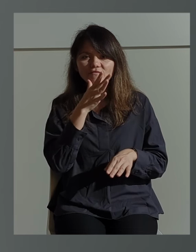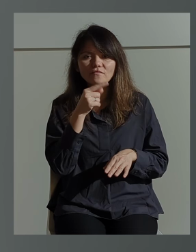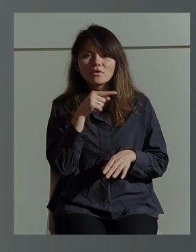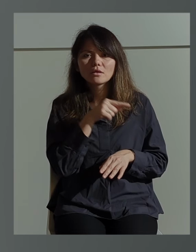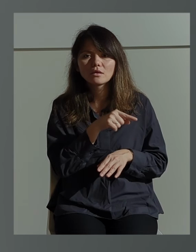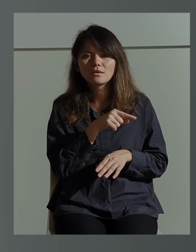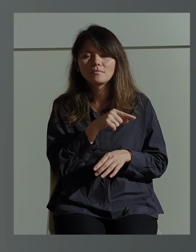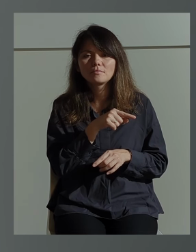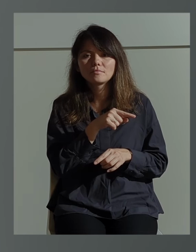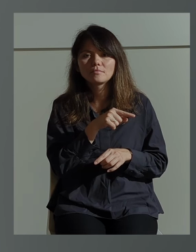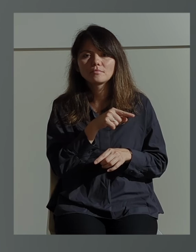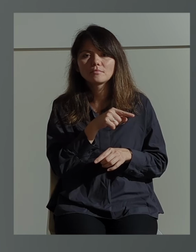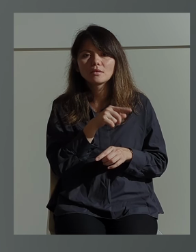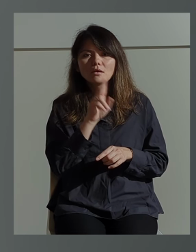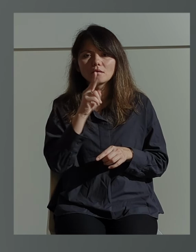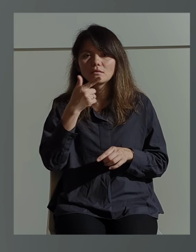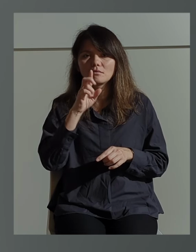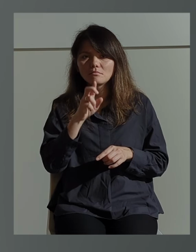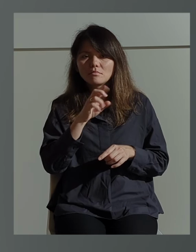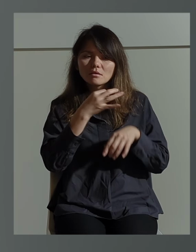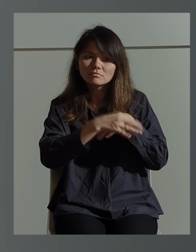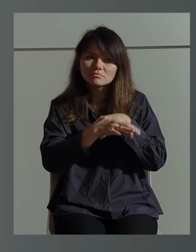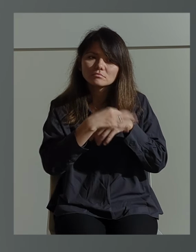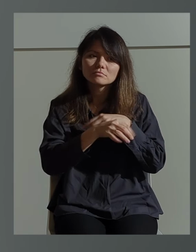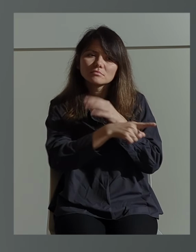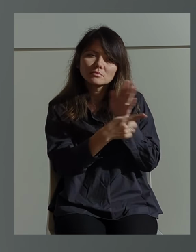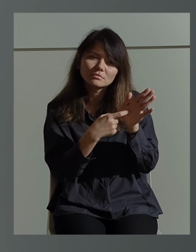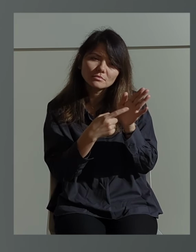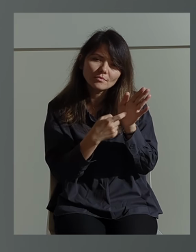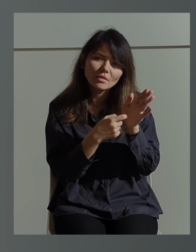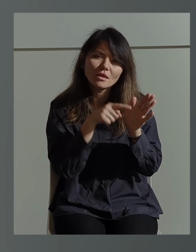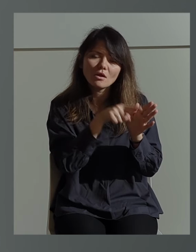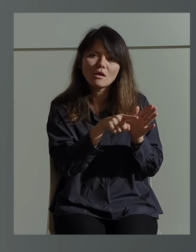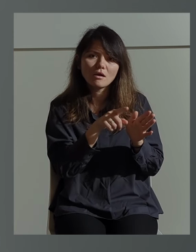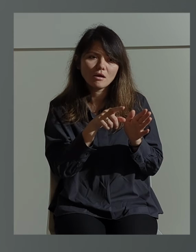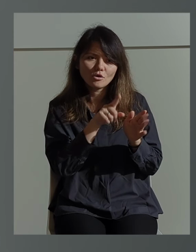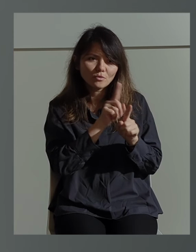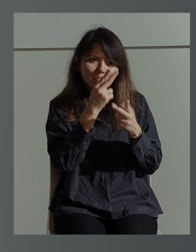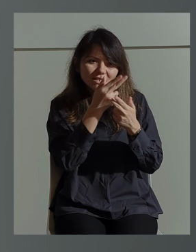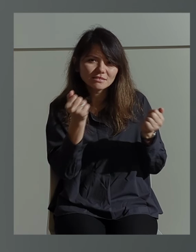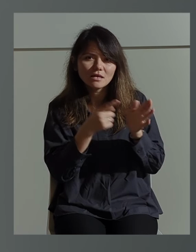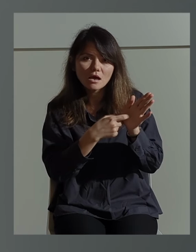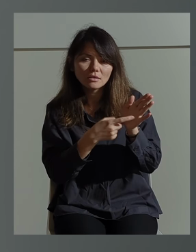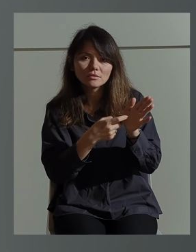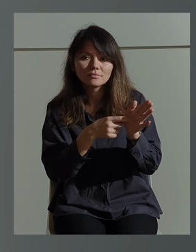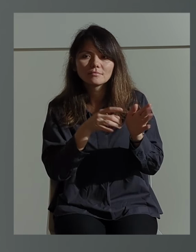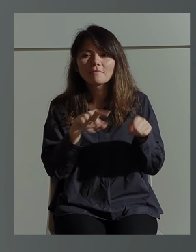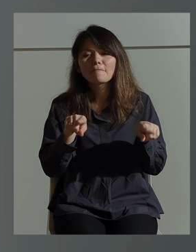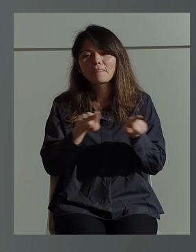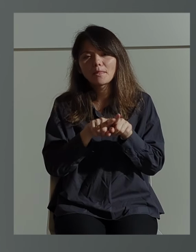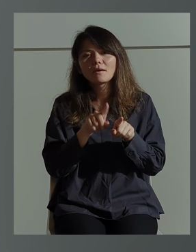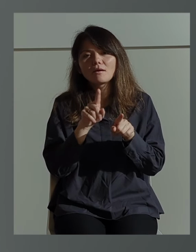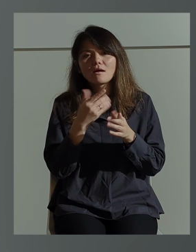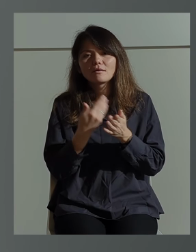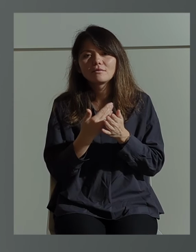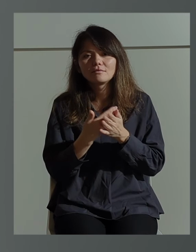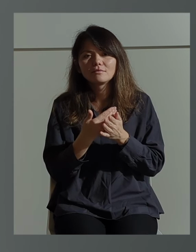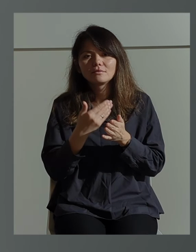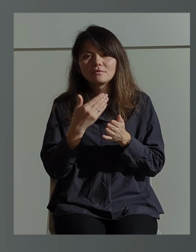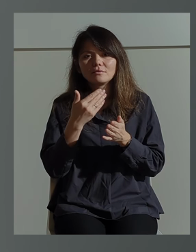в за стенках КГБ пытались выбить из неё признание вот ну по сути как вот выбиваются признания например там в